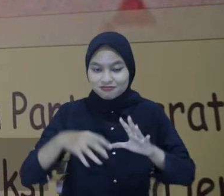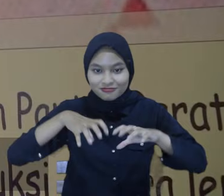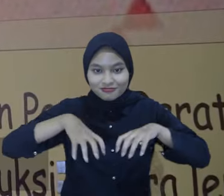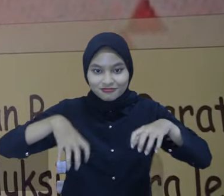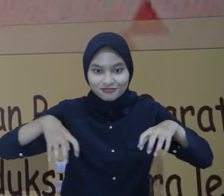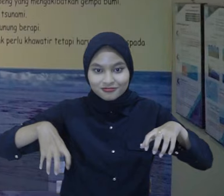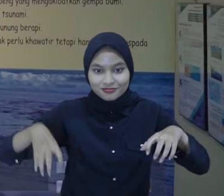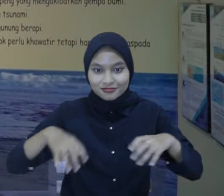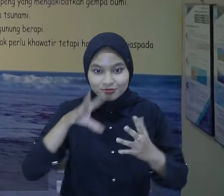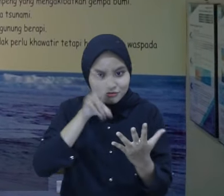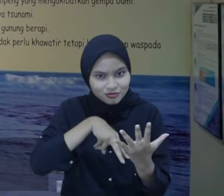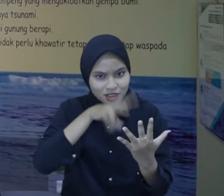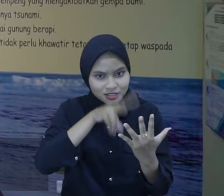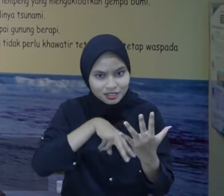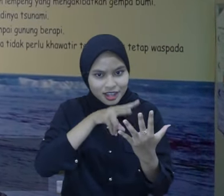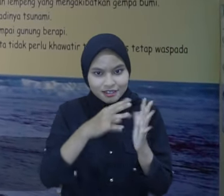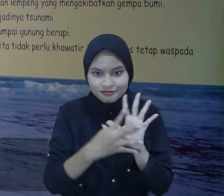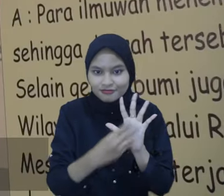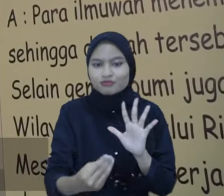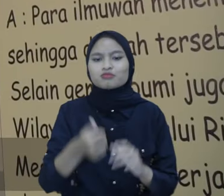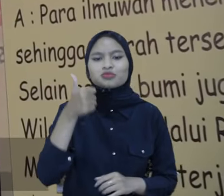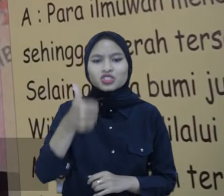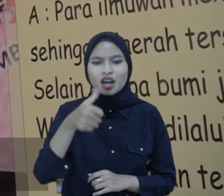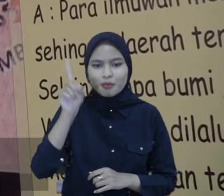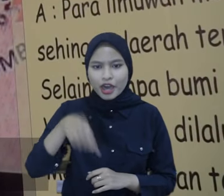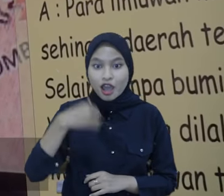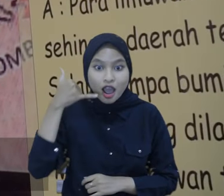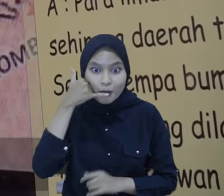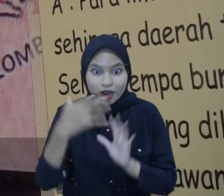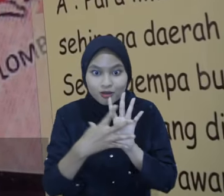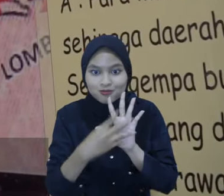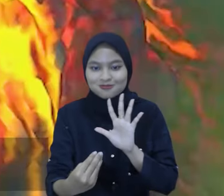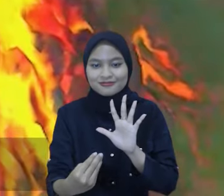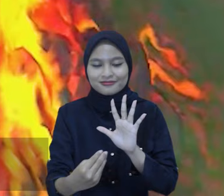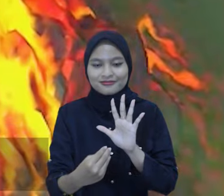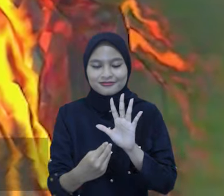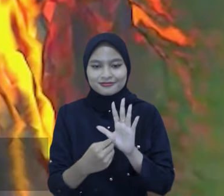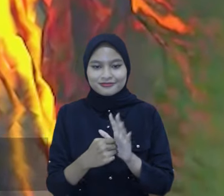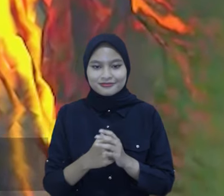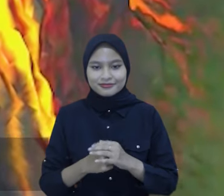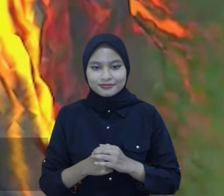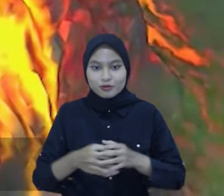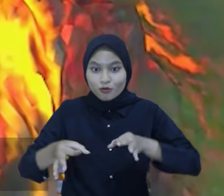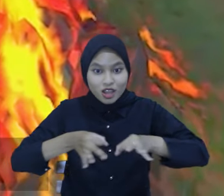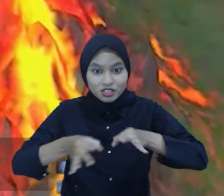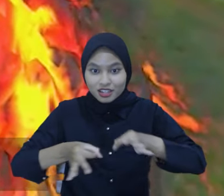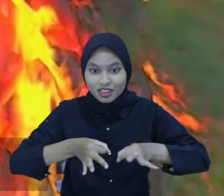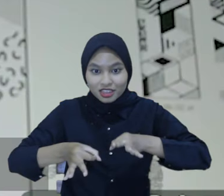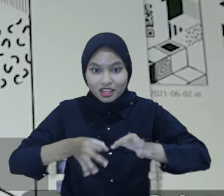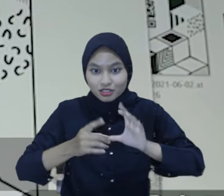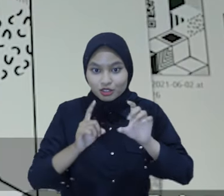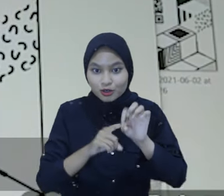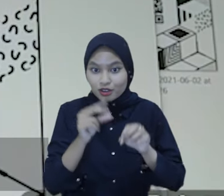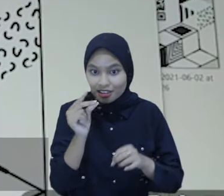seluruh oase baca yang dapat di-scan dengan gawai masing-masing siswa. Fasilitas